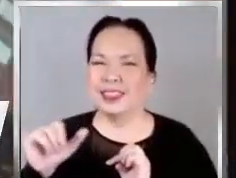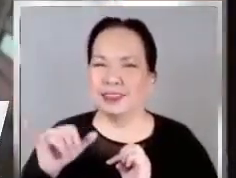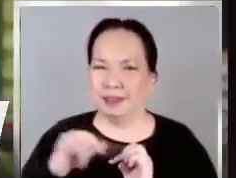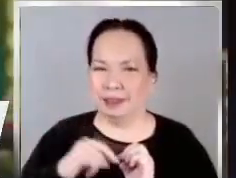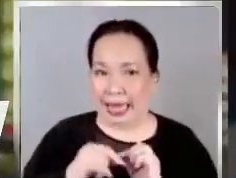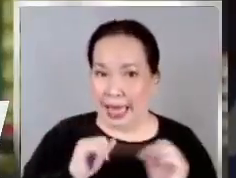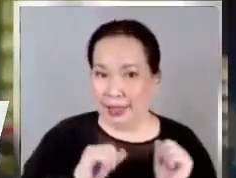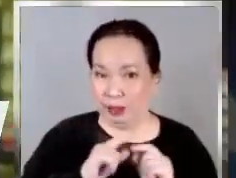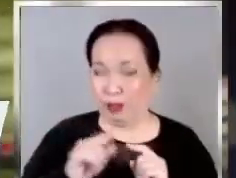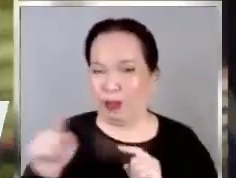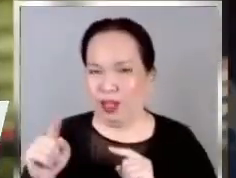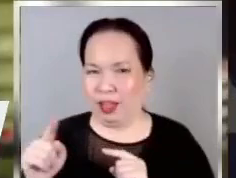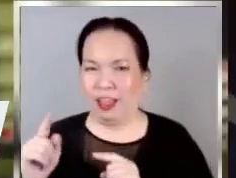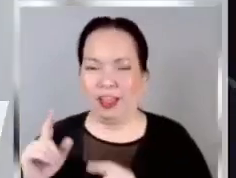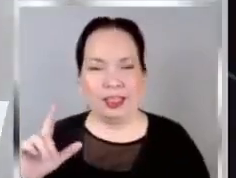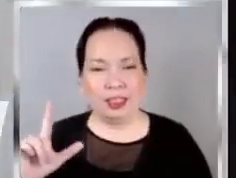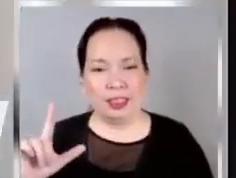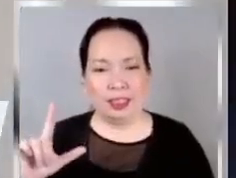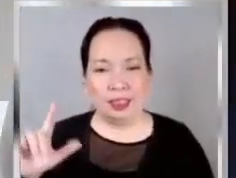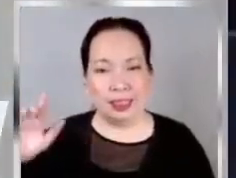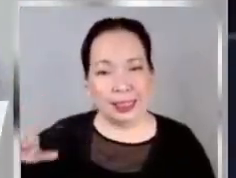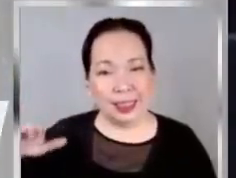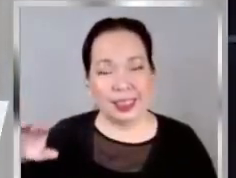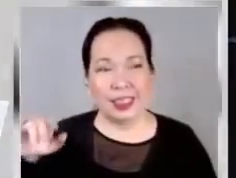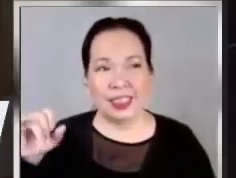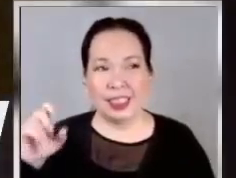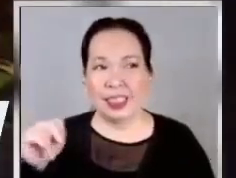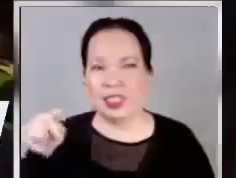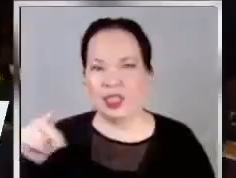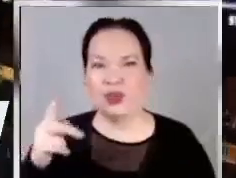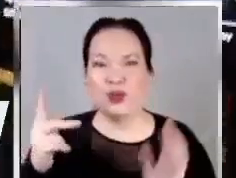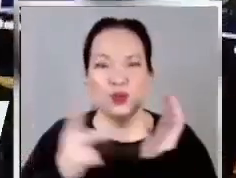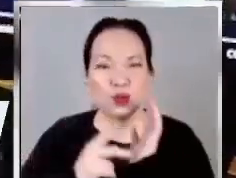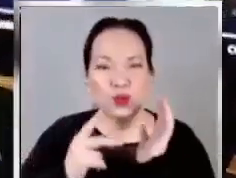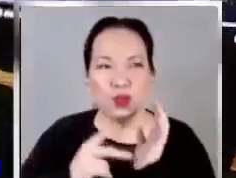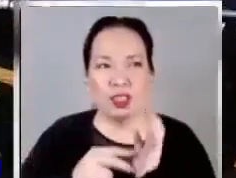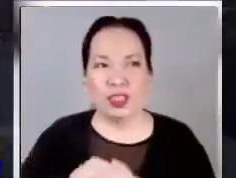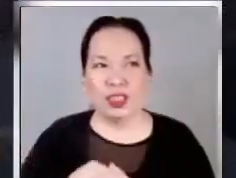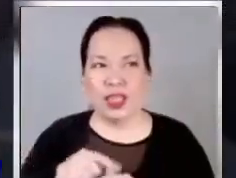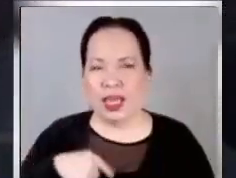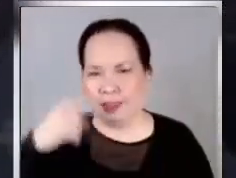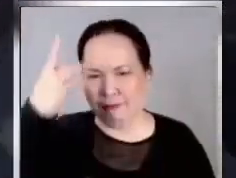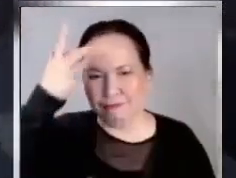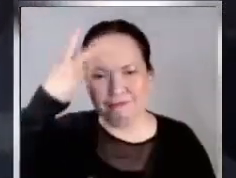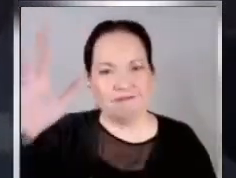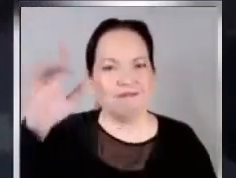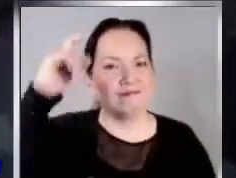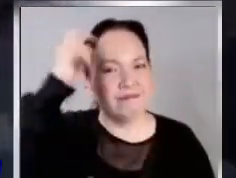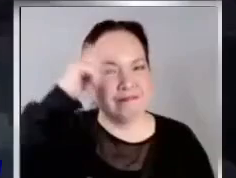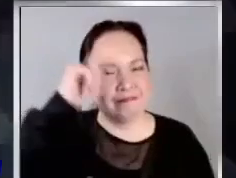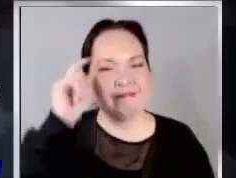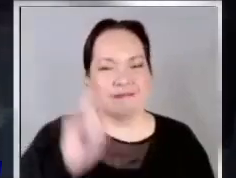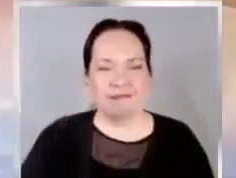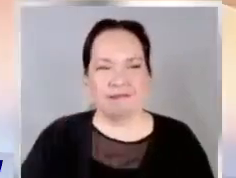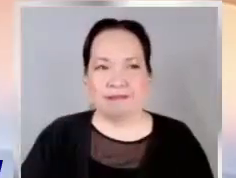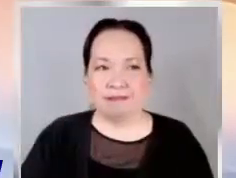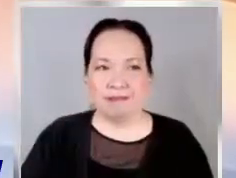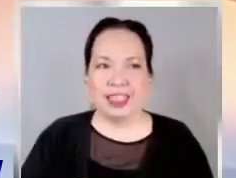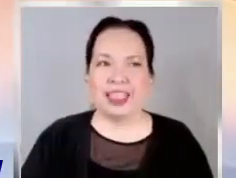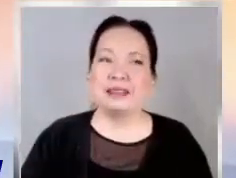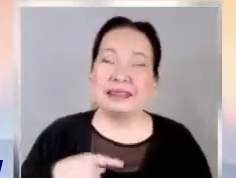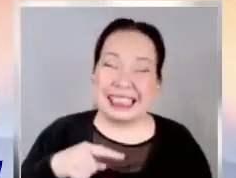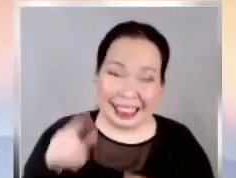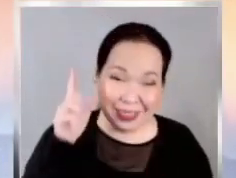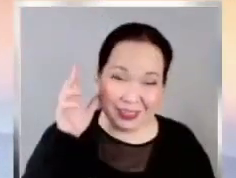Little John is bilang makulit, of course, smart, genius. Mm-hmm. Of course po, pasaway.